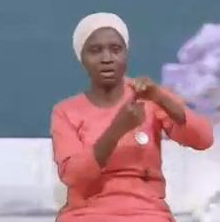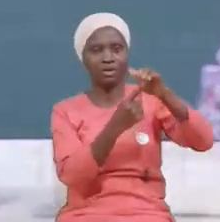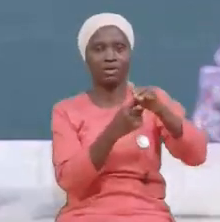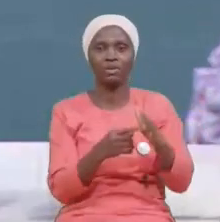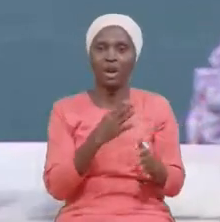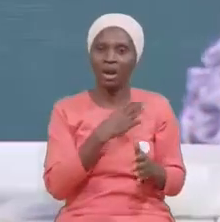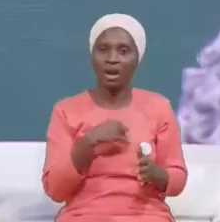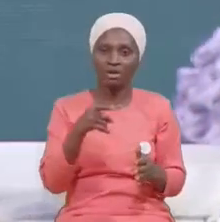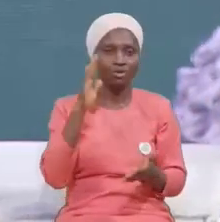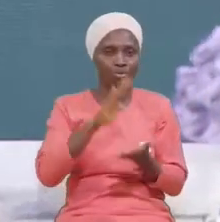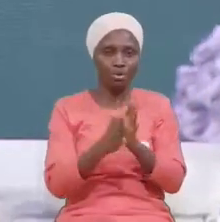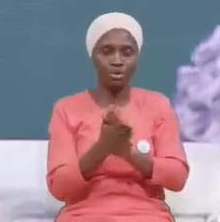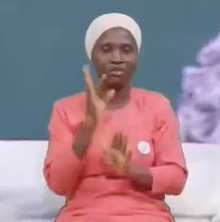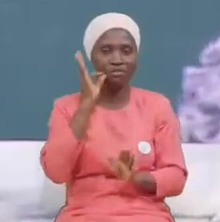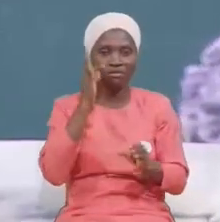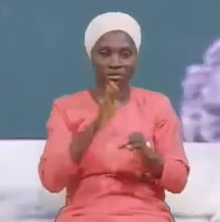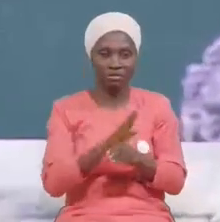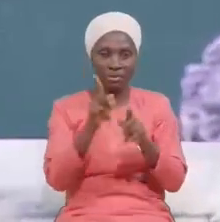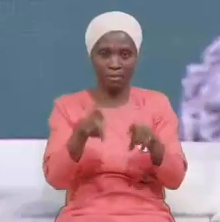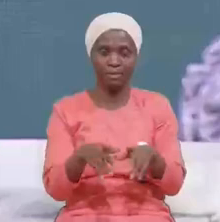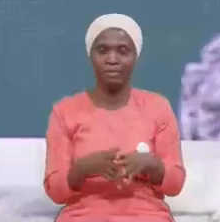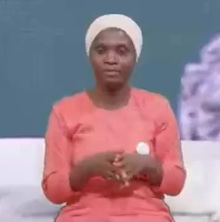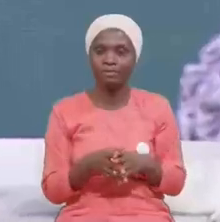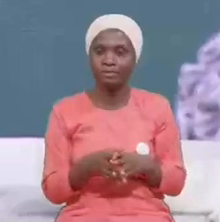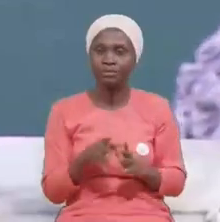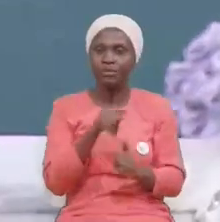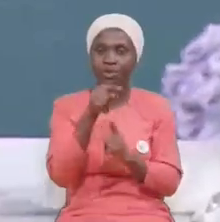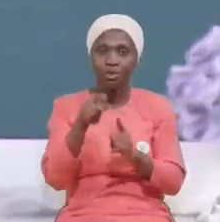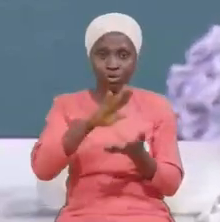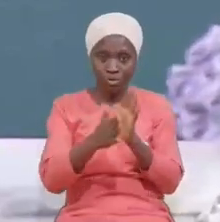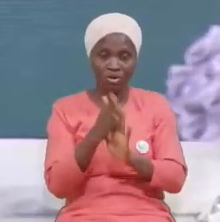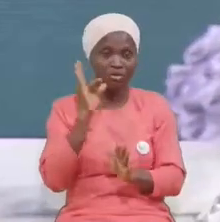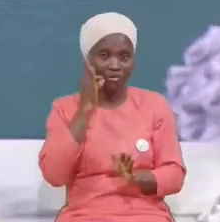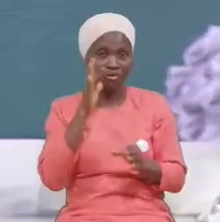Et tu deviens fructueux. Quand tu deviens fructueux,